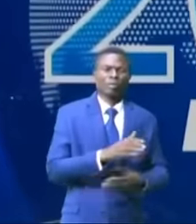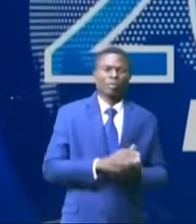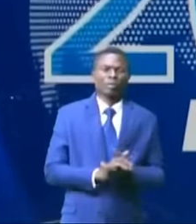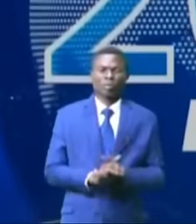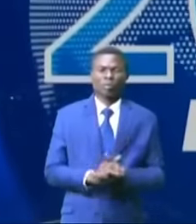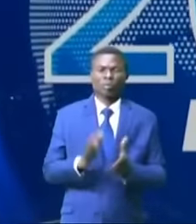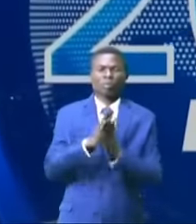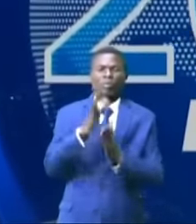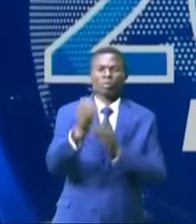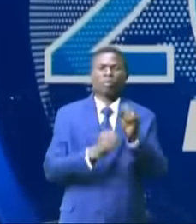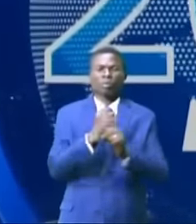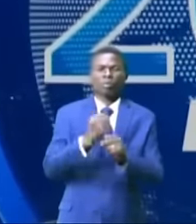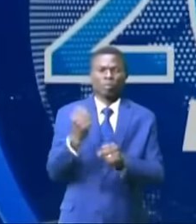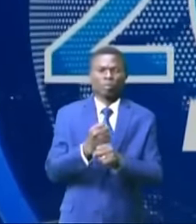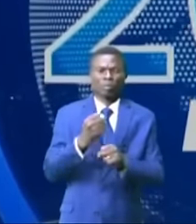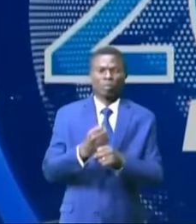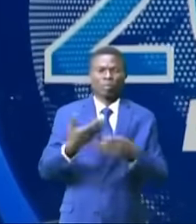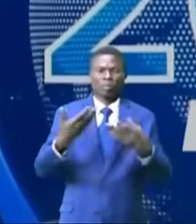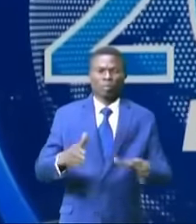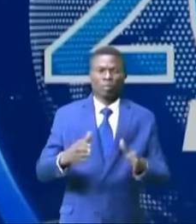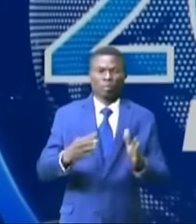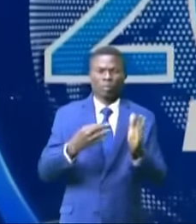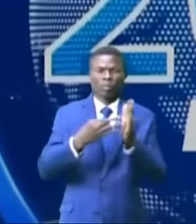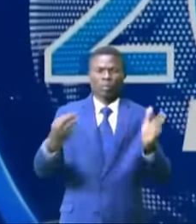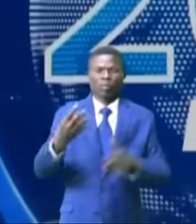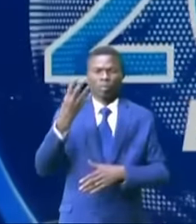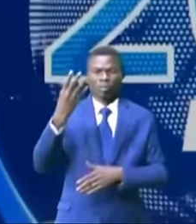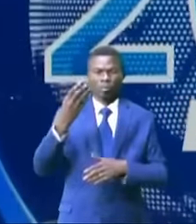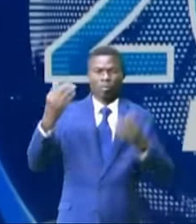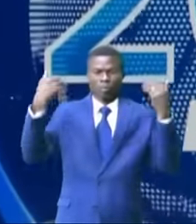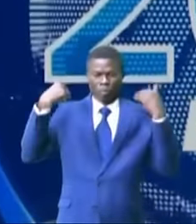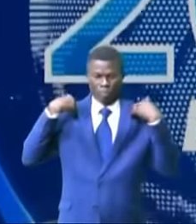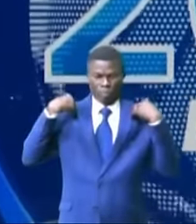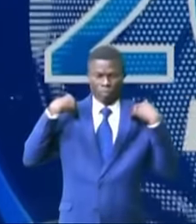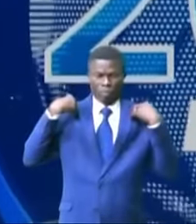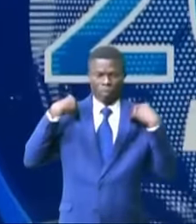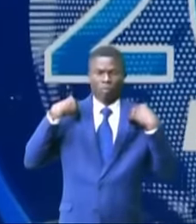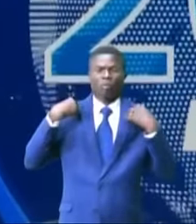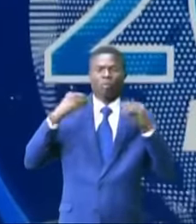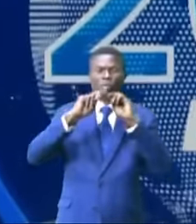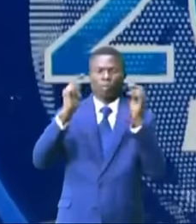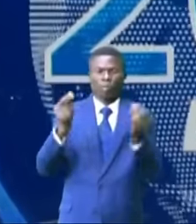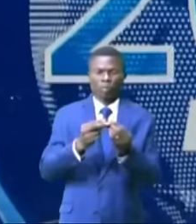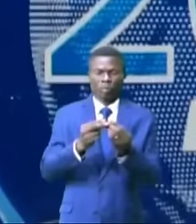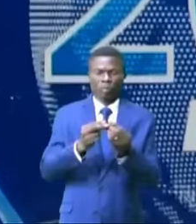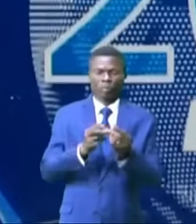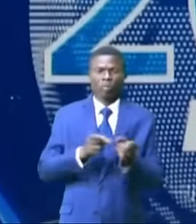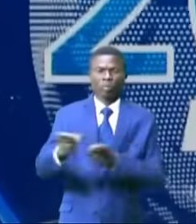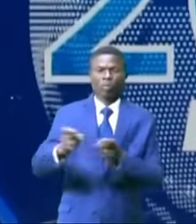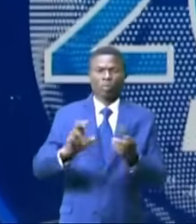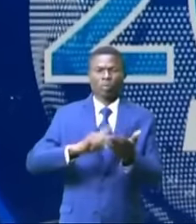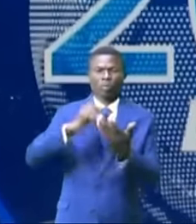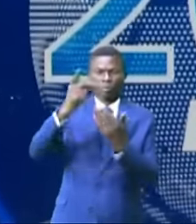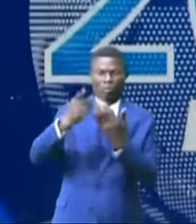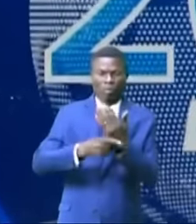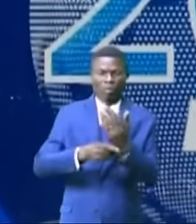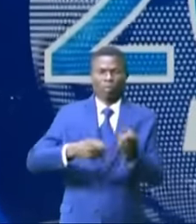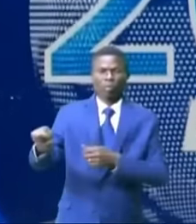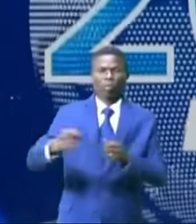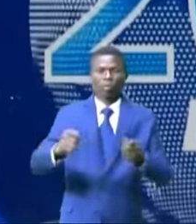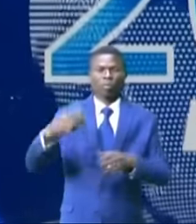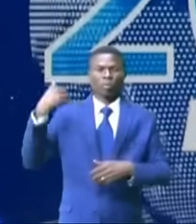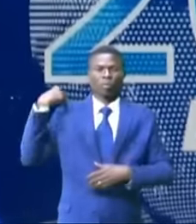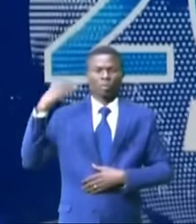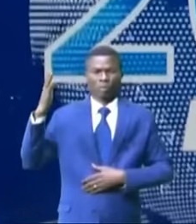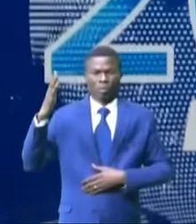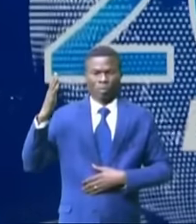10 jours de travaux auront suffi aux 94 cadres et agents membres des cellules de gestion des projets et marchés publics